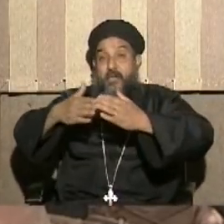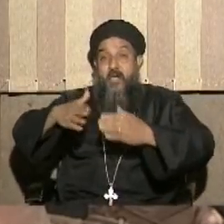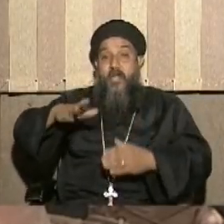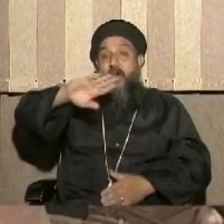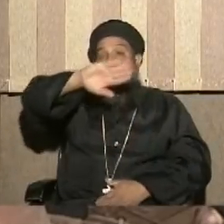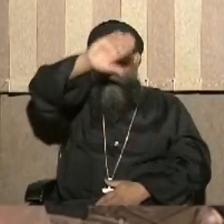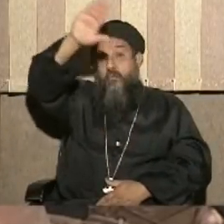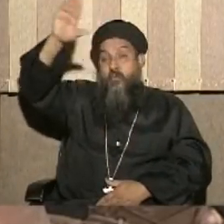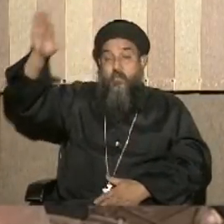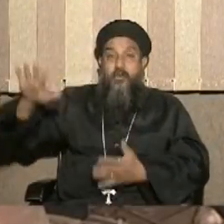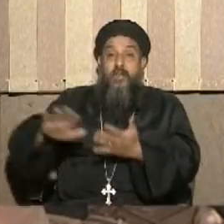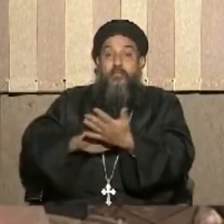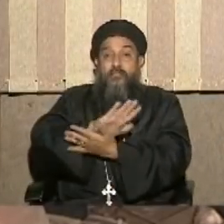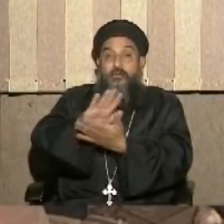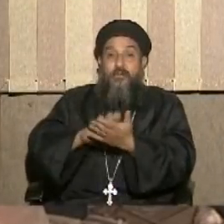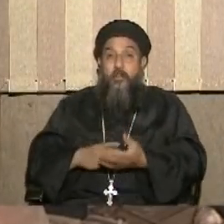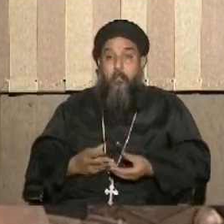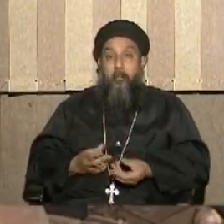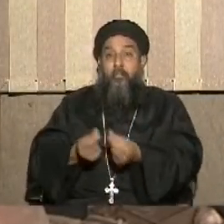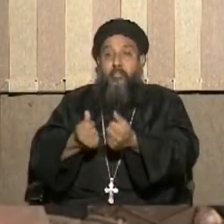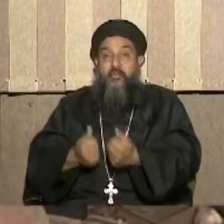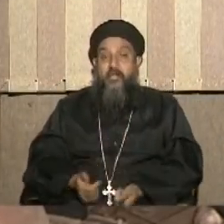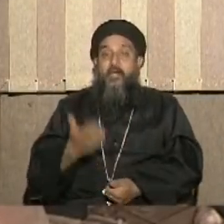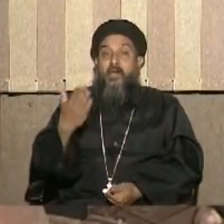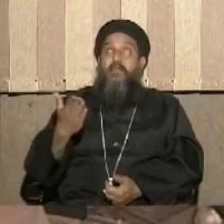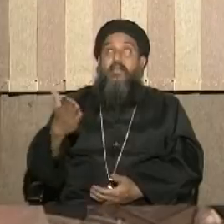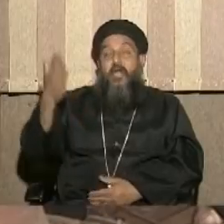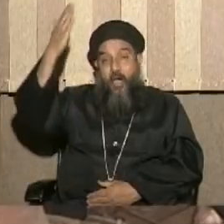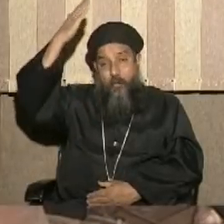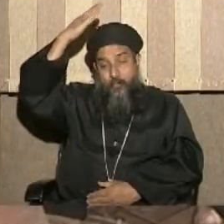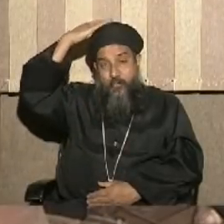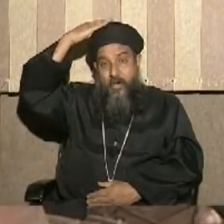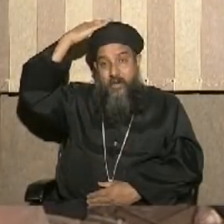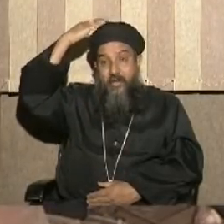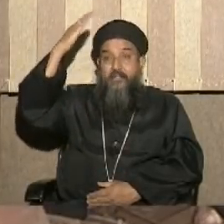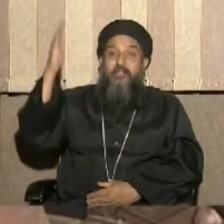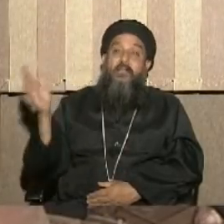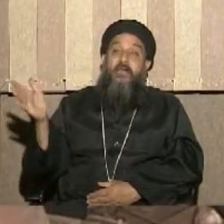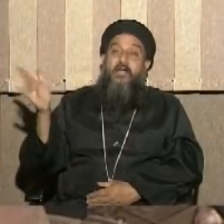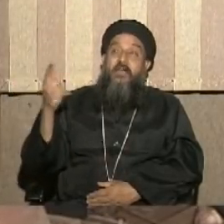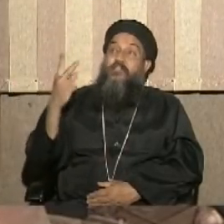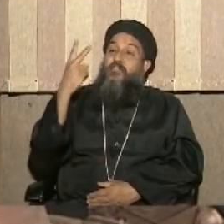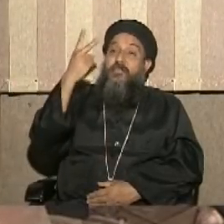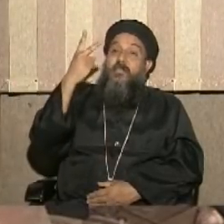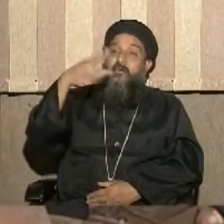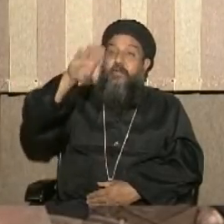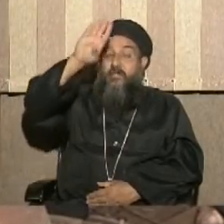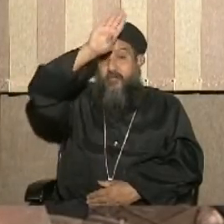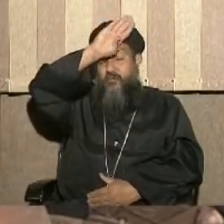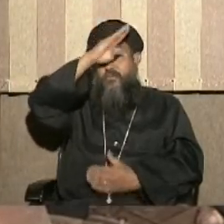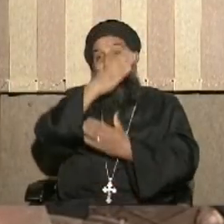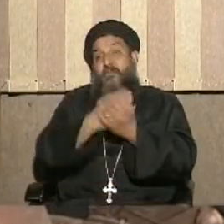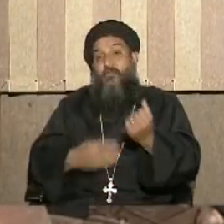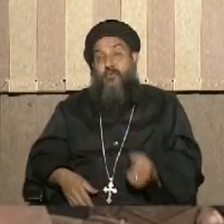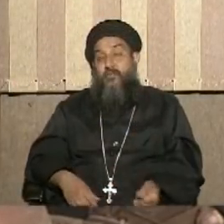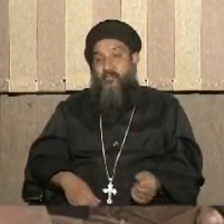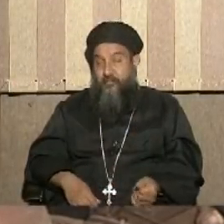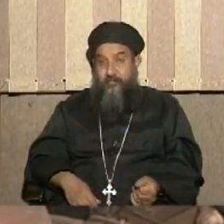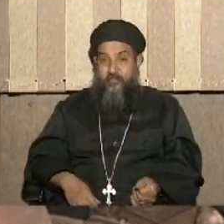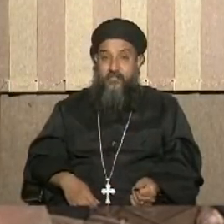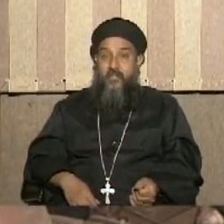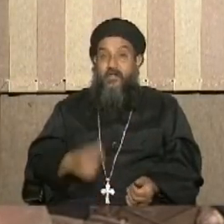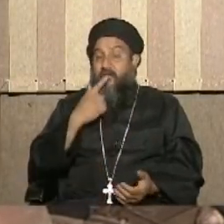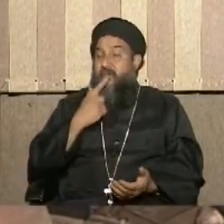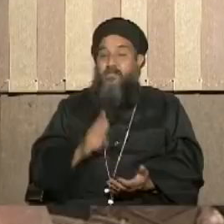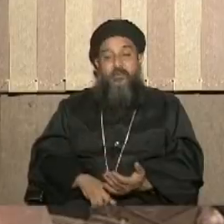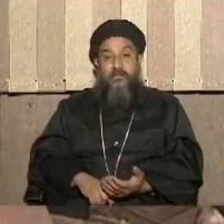تحل وأي مشكلة بقابلها. بس أقول يا بركة ماكسيموس ودوماديوس تتحل في ساعتها.